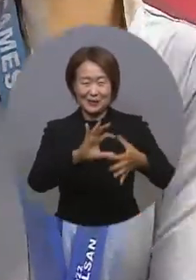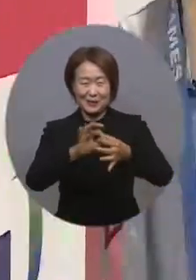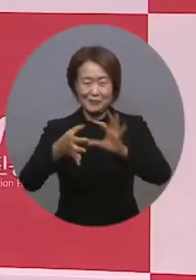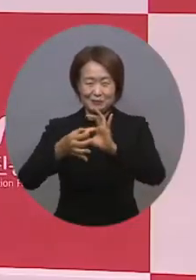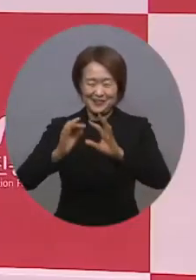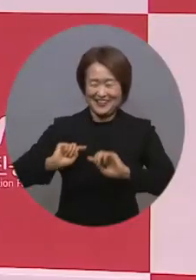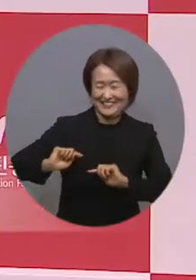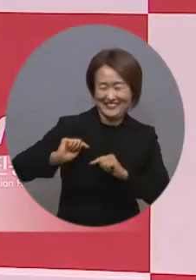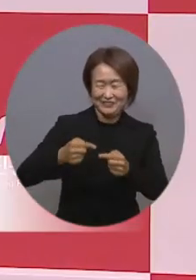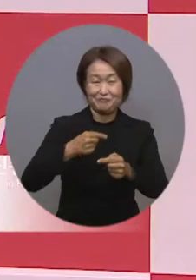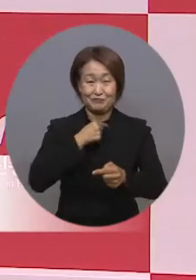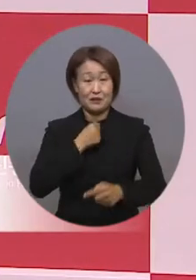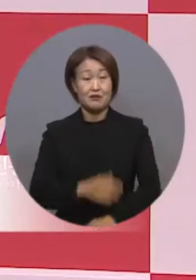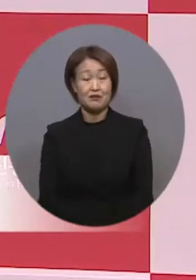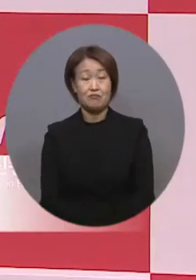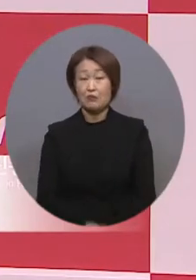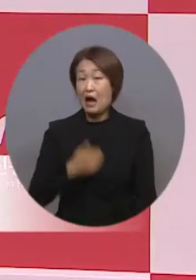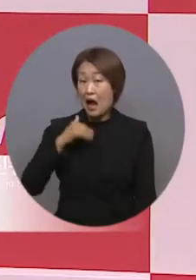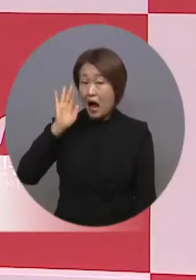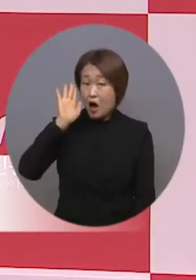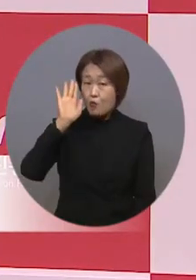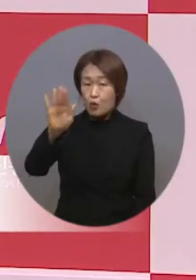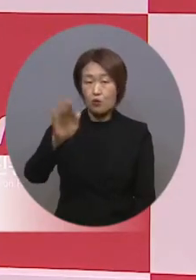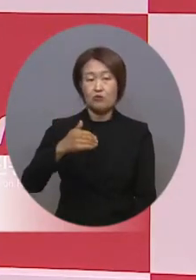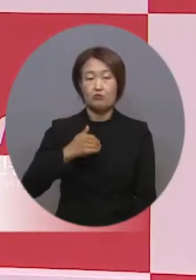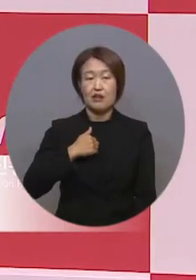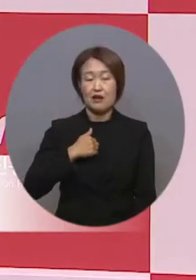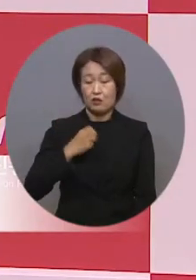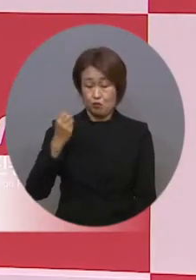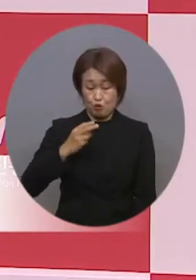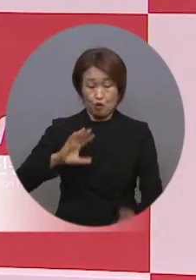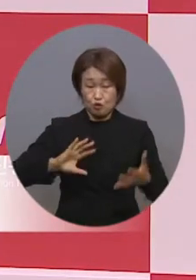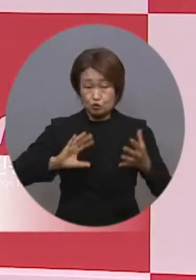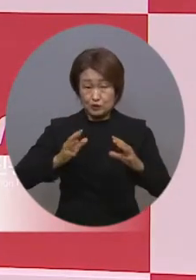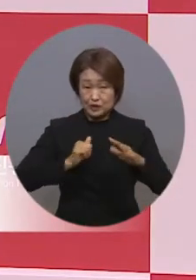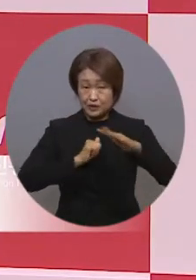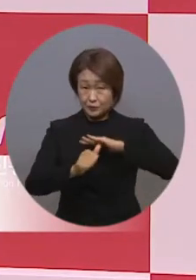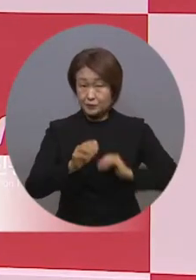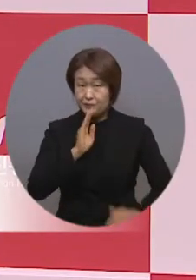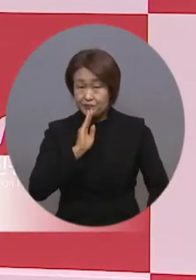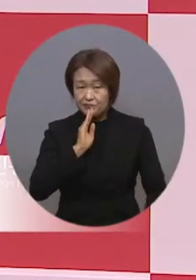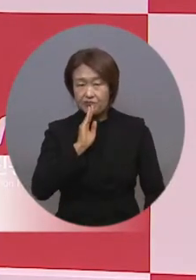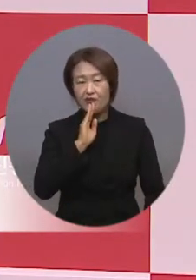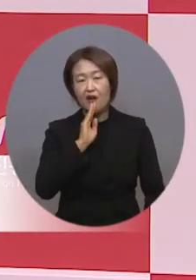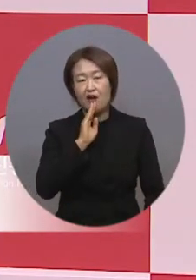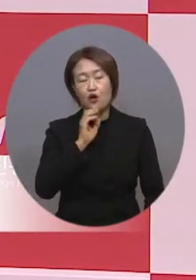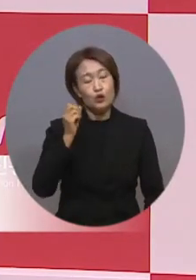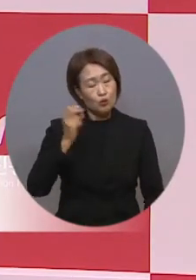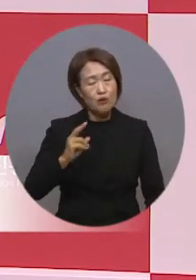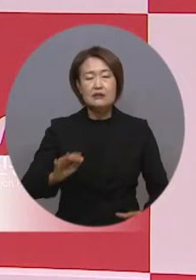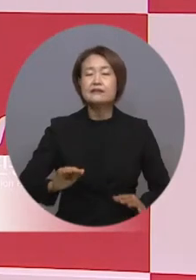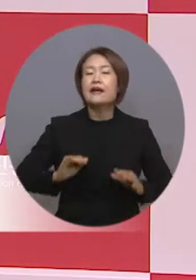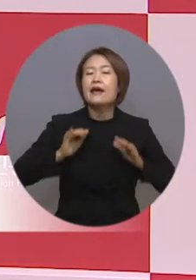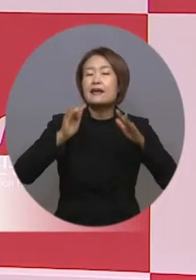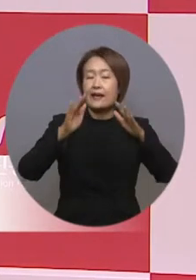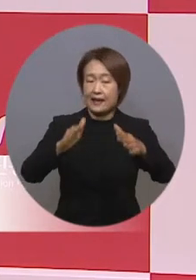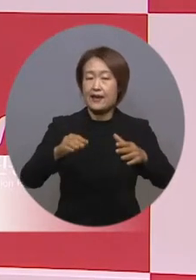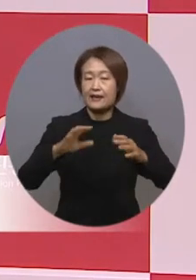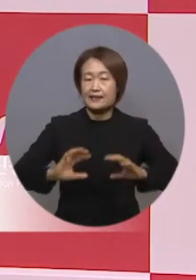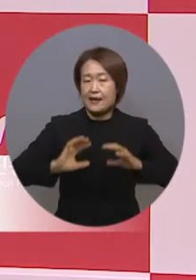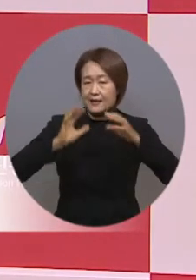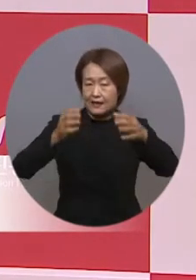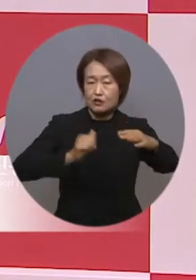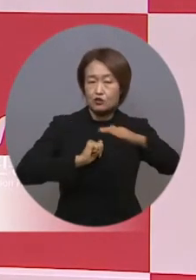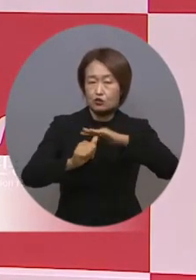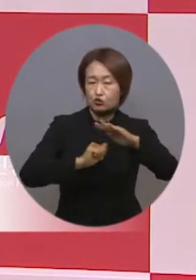같아요. 앞으로는 지금 첫 국가대표인 만큼 국가대표에서도 세계 선수권 대회나